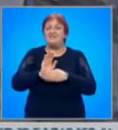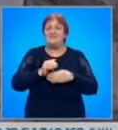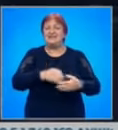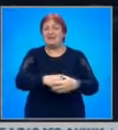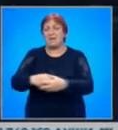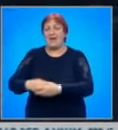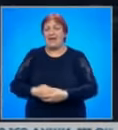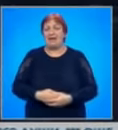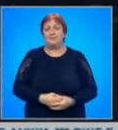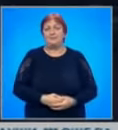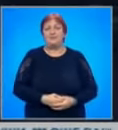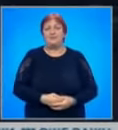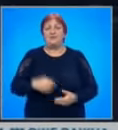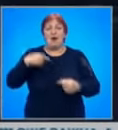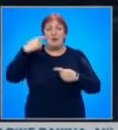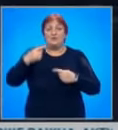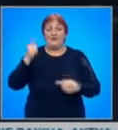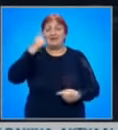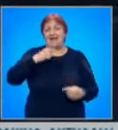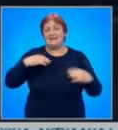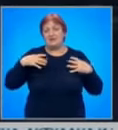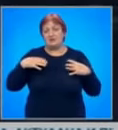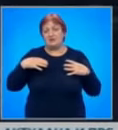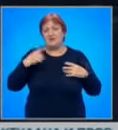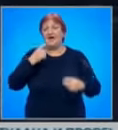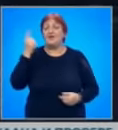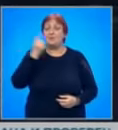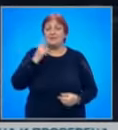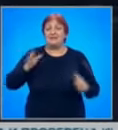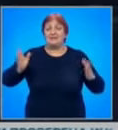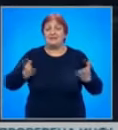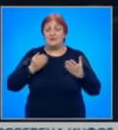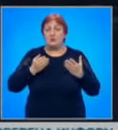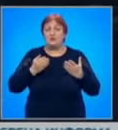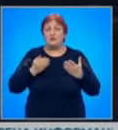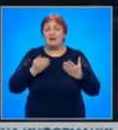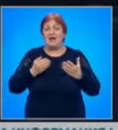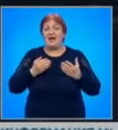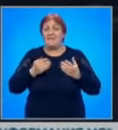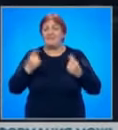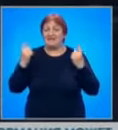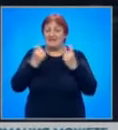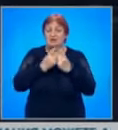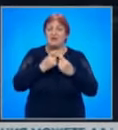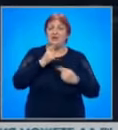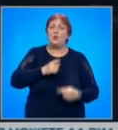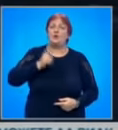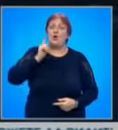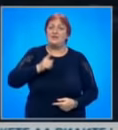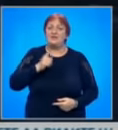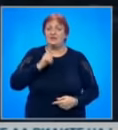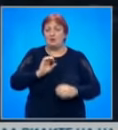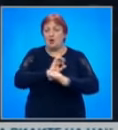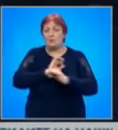щати. Утре е ден за почивка, а в понеделник започват лидерските срещи, на които трябва да